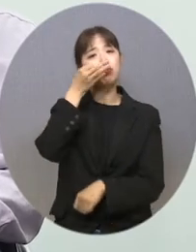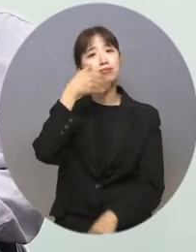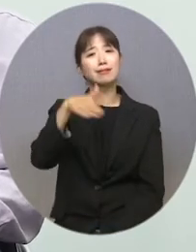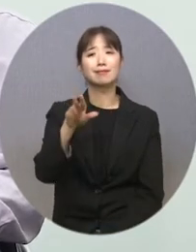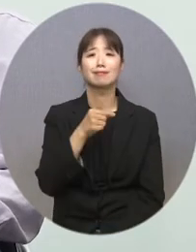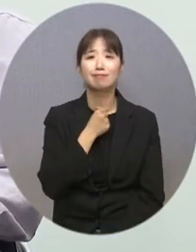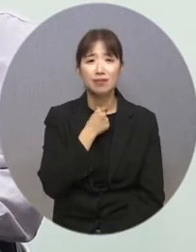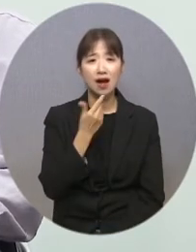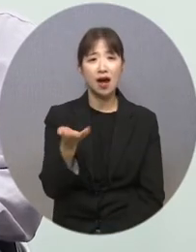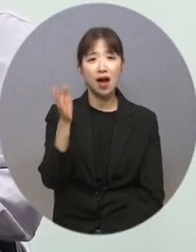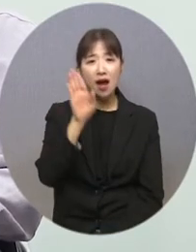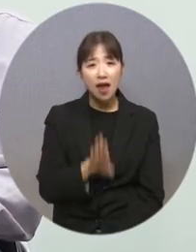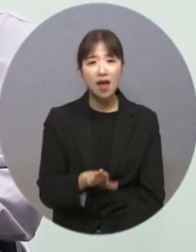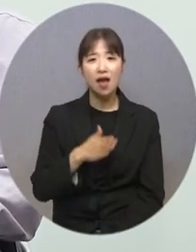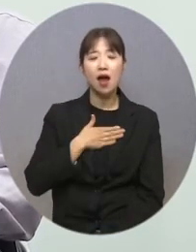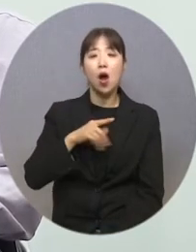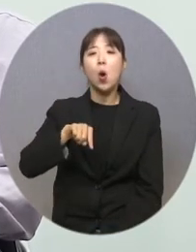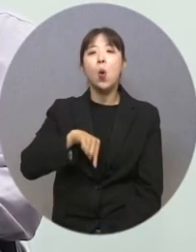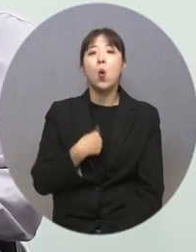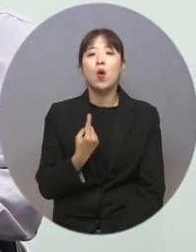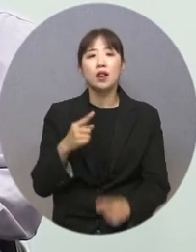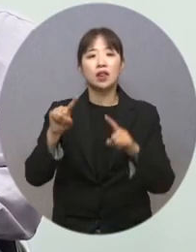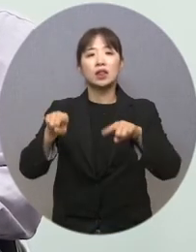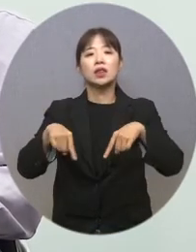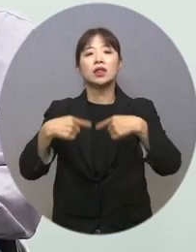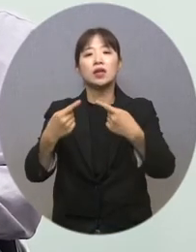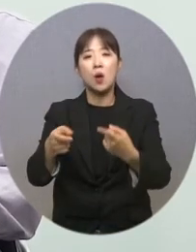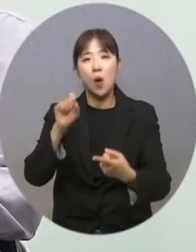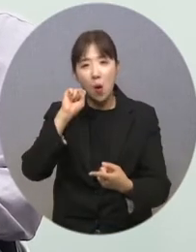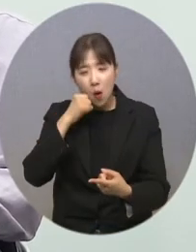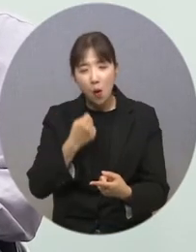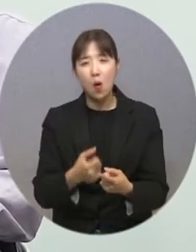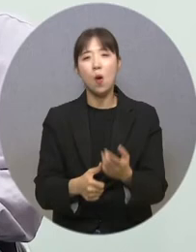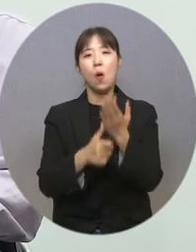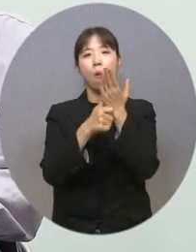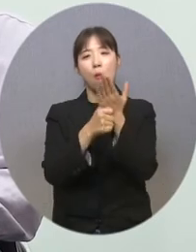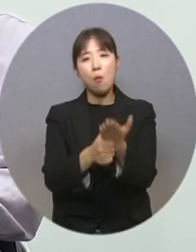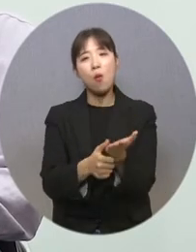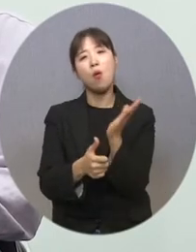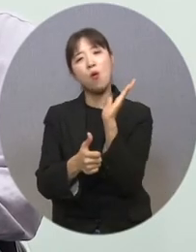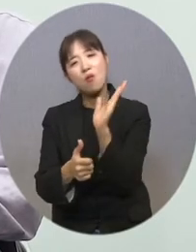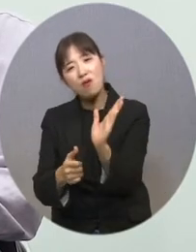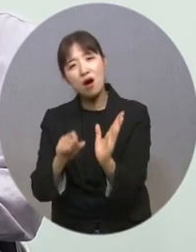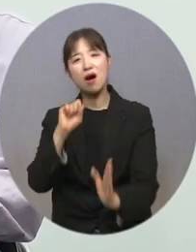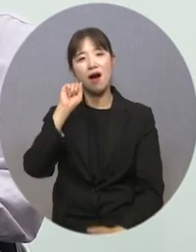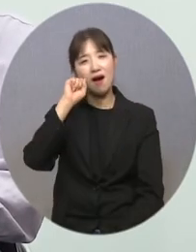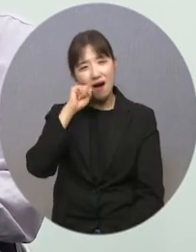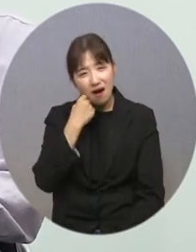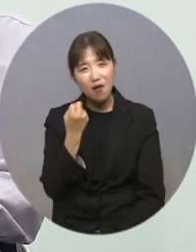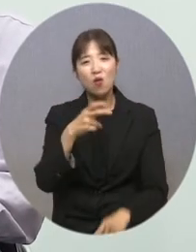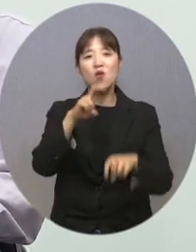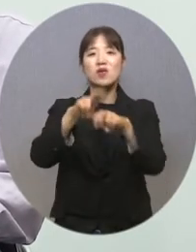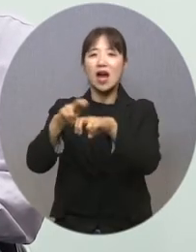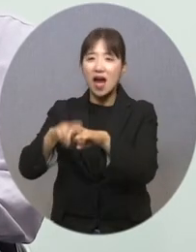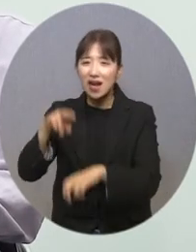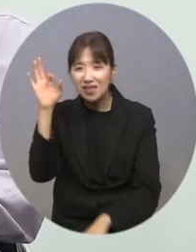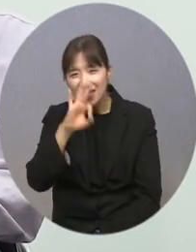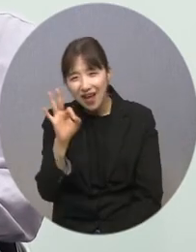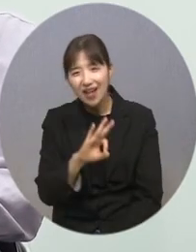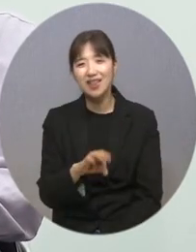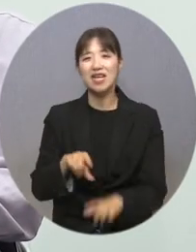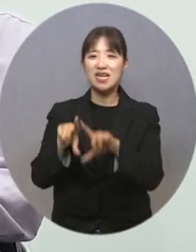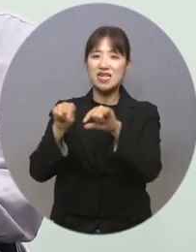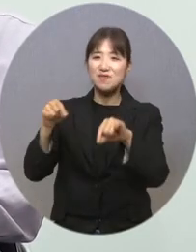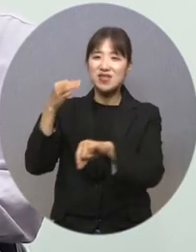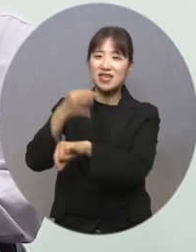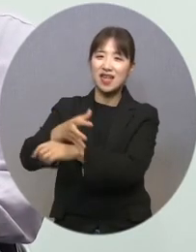근데 콤 사에 야구장에 들어가는 것도 어렵고 들어가서 표를 보여 주는 것도 어려운데 자리 찾아가는 것도 어렵고 음식에서